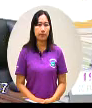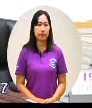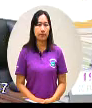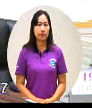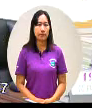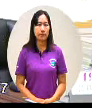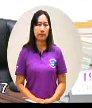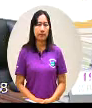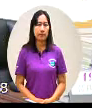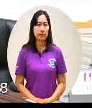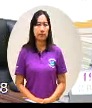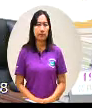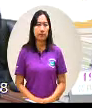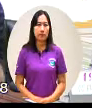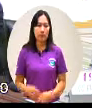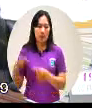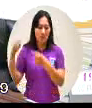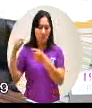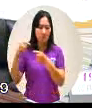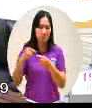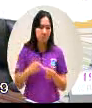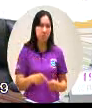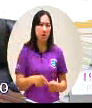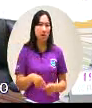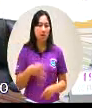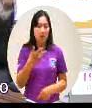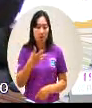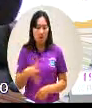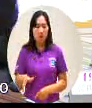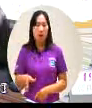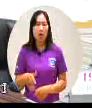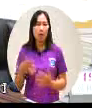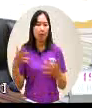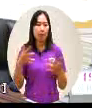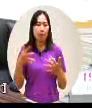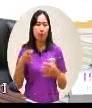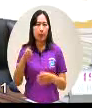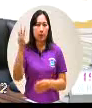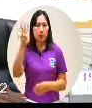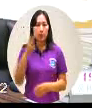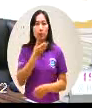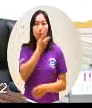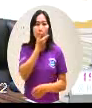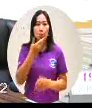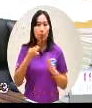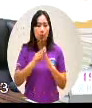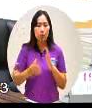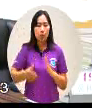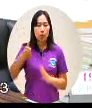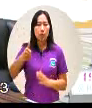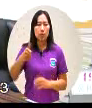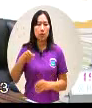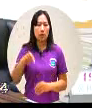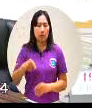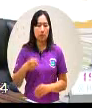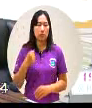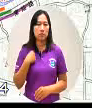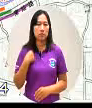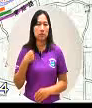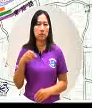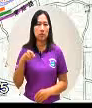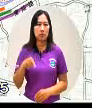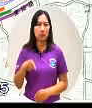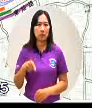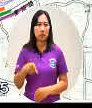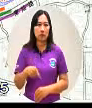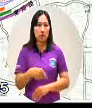我说的去嘛是排水问题吼，这个水利局长啊非常清楚的管府啊来到咱市府吼，这个是山尾大排